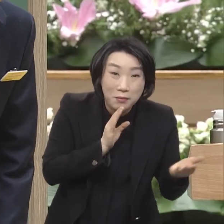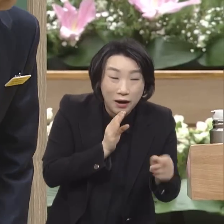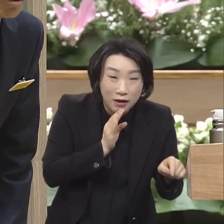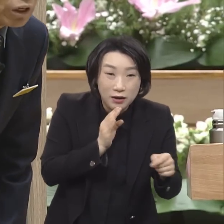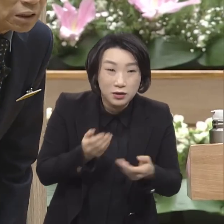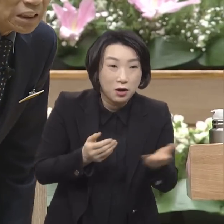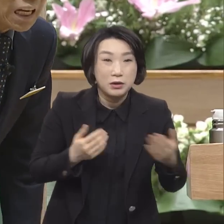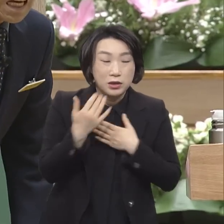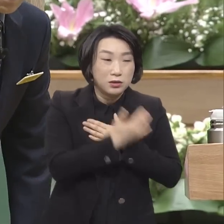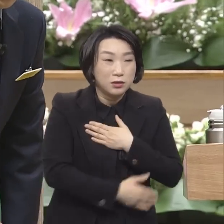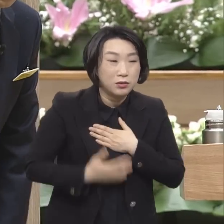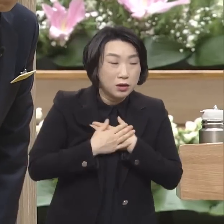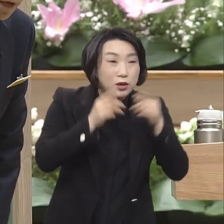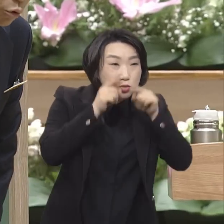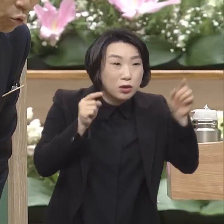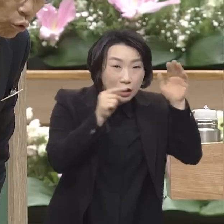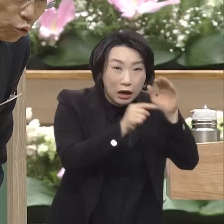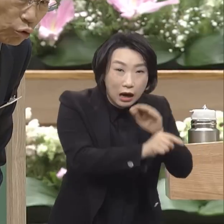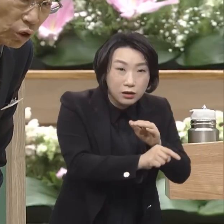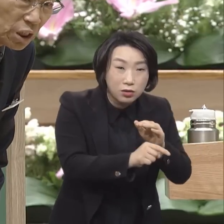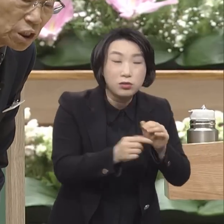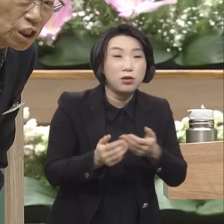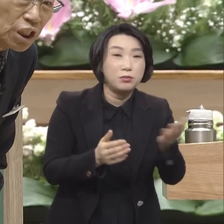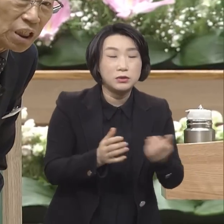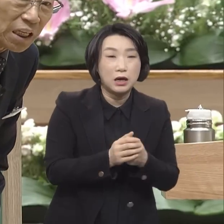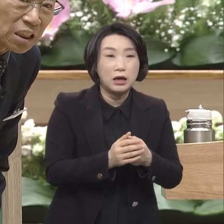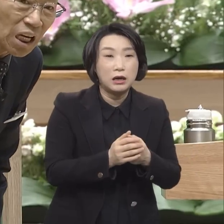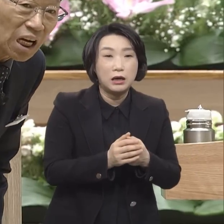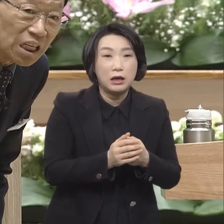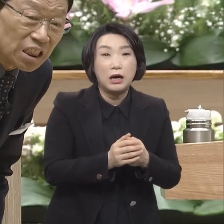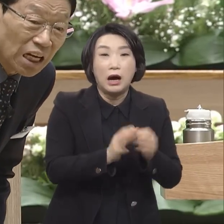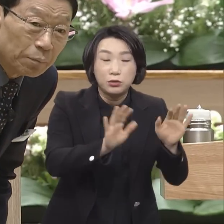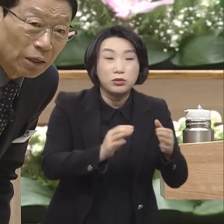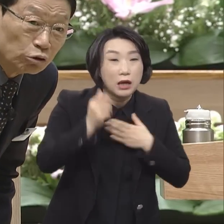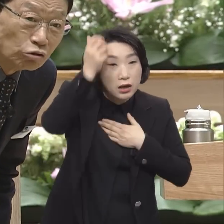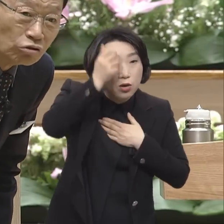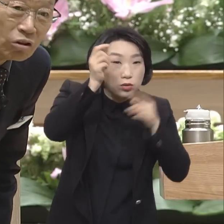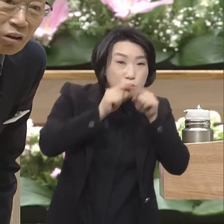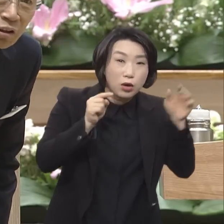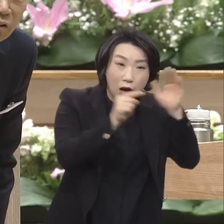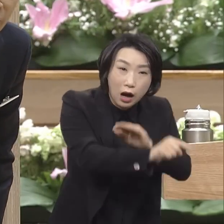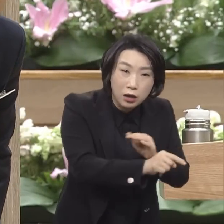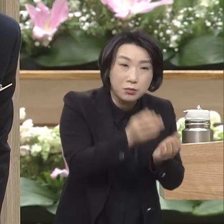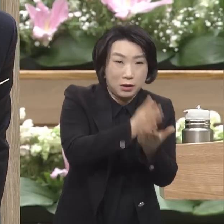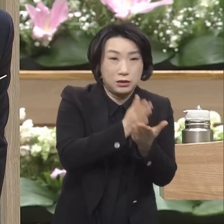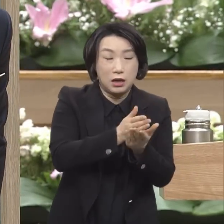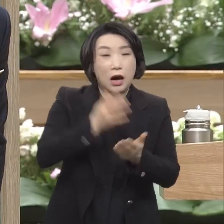평안하게 해주려는 하나님의 고도적인 진실한 사랑이시다 이 말이고,